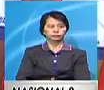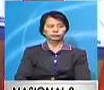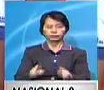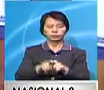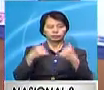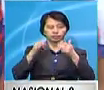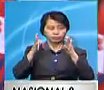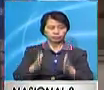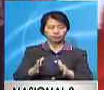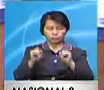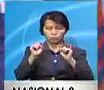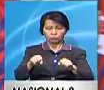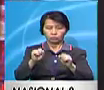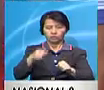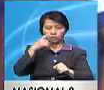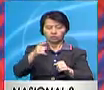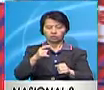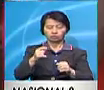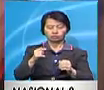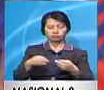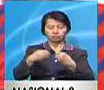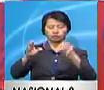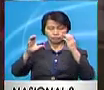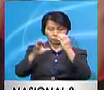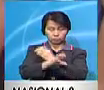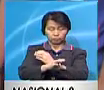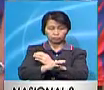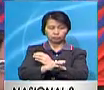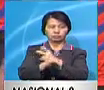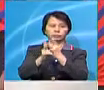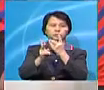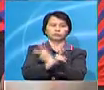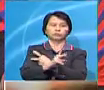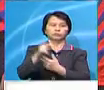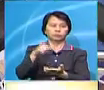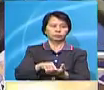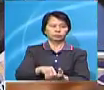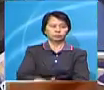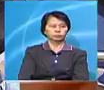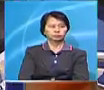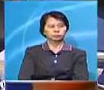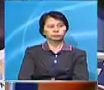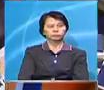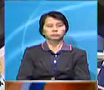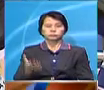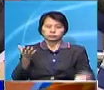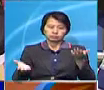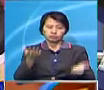barisan pemain yang mampu untuk memberi cabaran pada musim ini. Perubahan mungkin